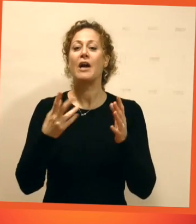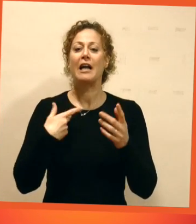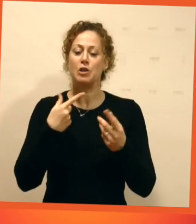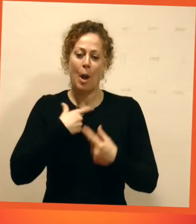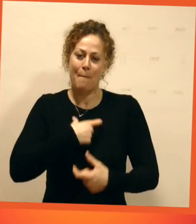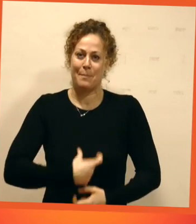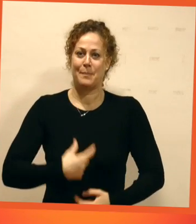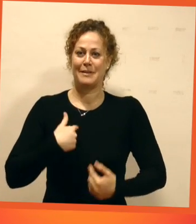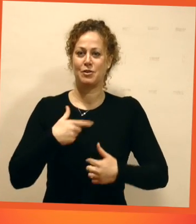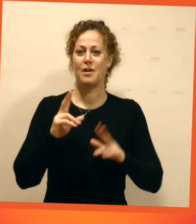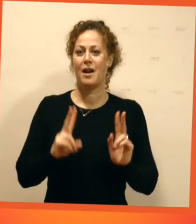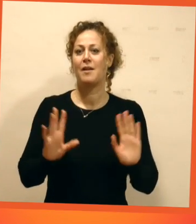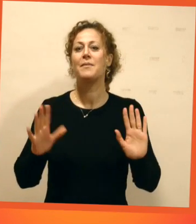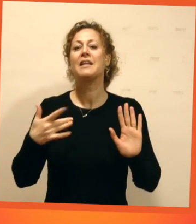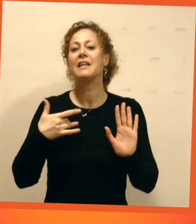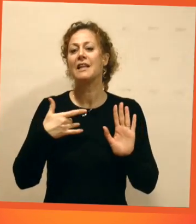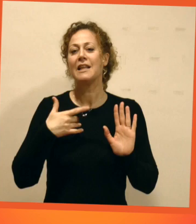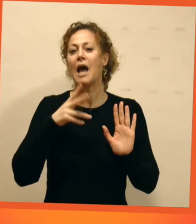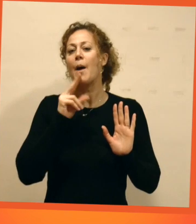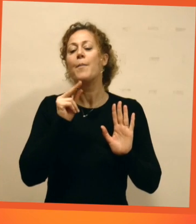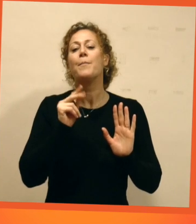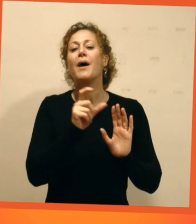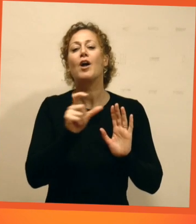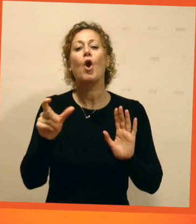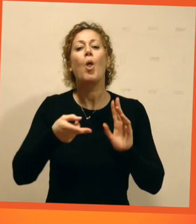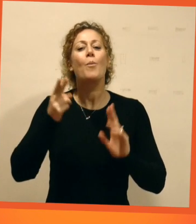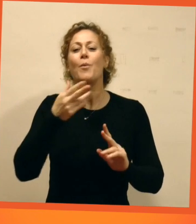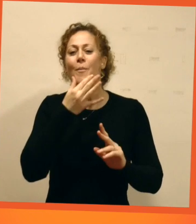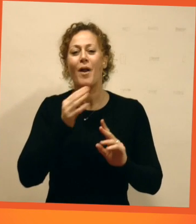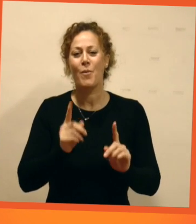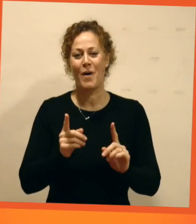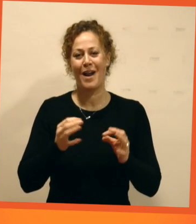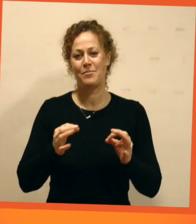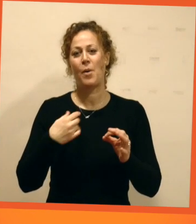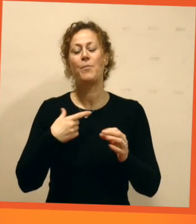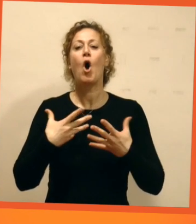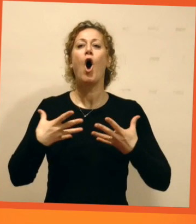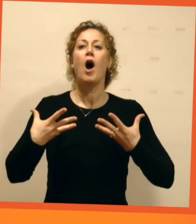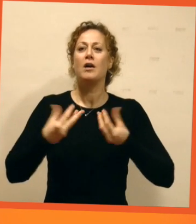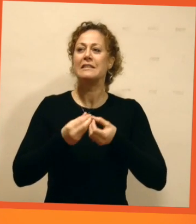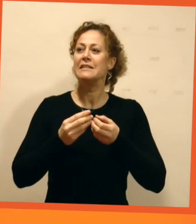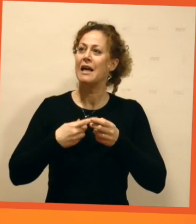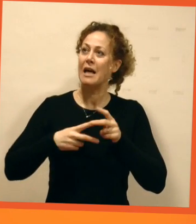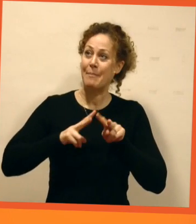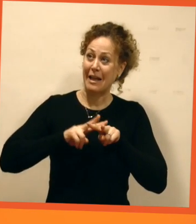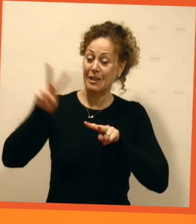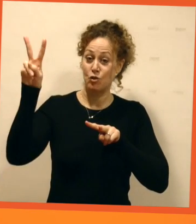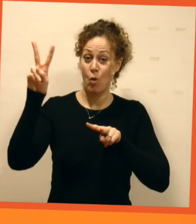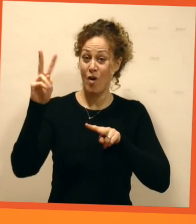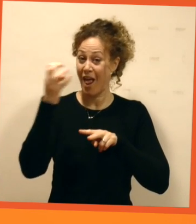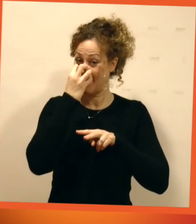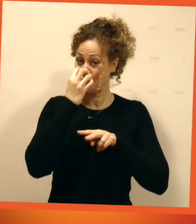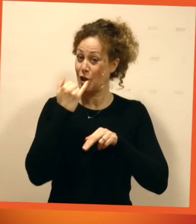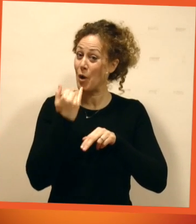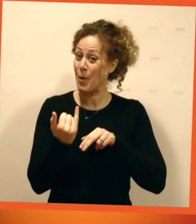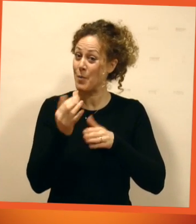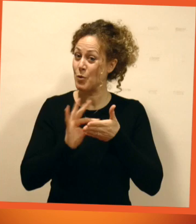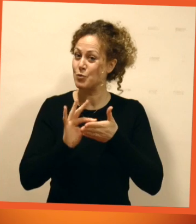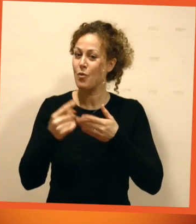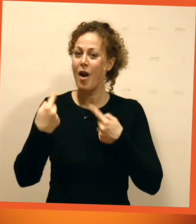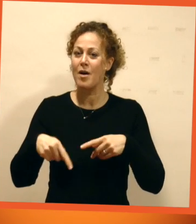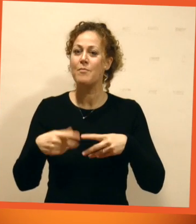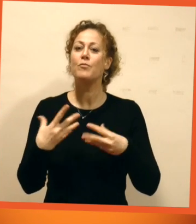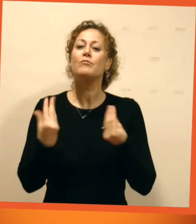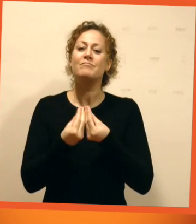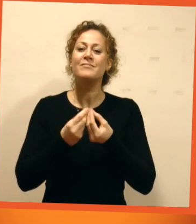Personalmente penso che le parti più belle siano quando si va ad esempio al raduno nazionale delle scuole di piccolo circo, che si passano più giorni